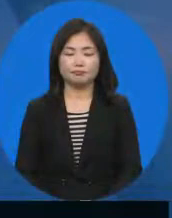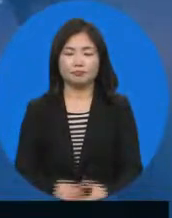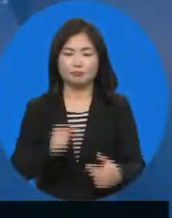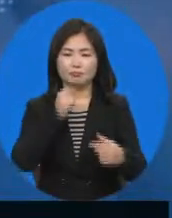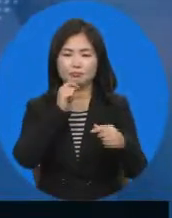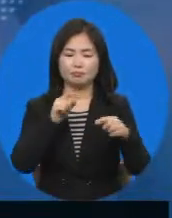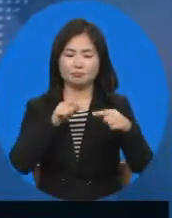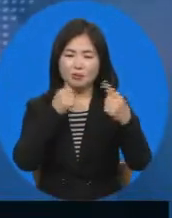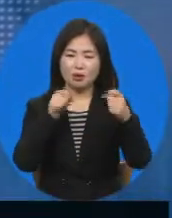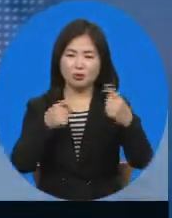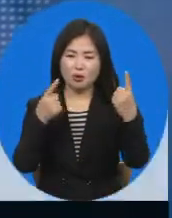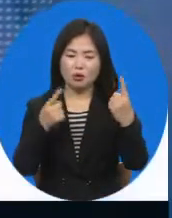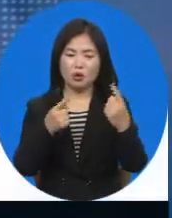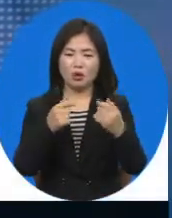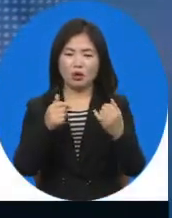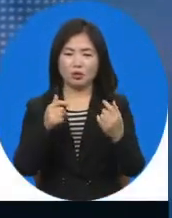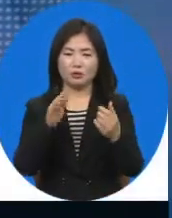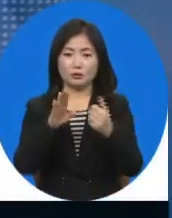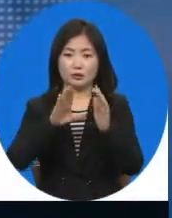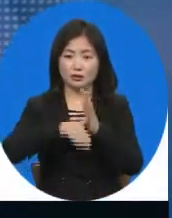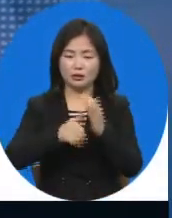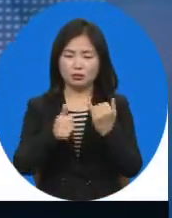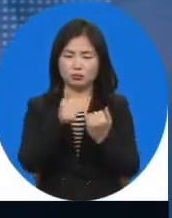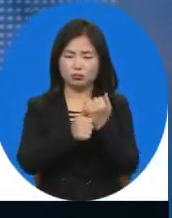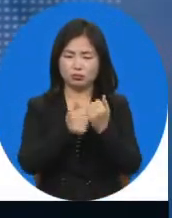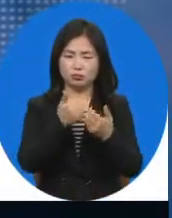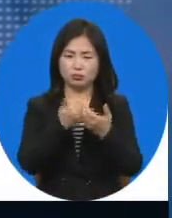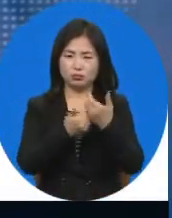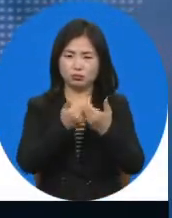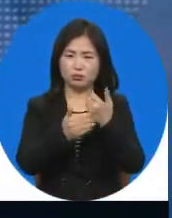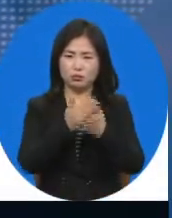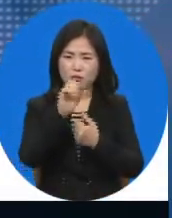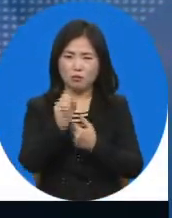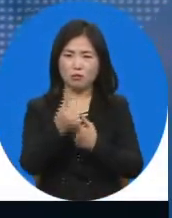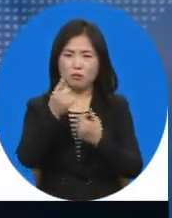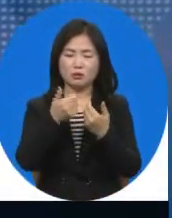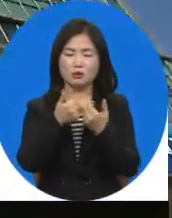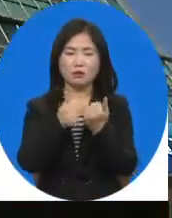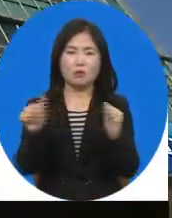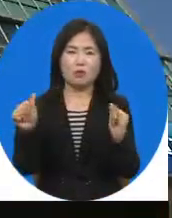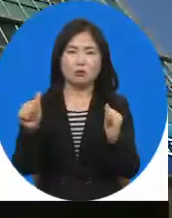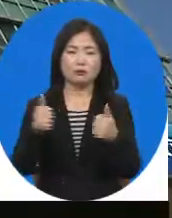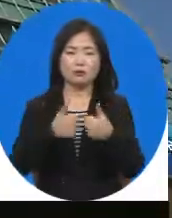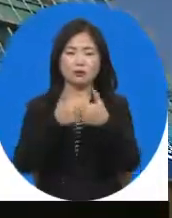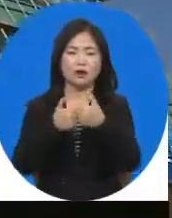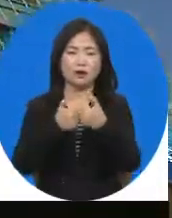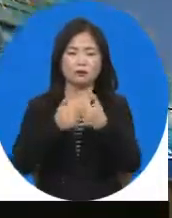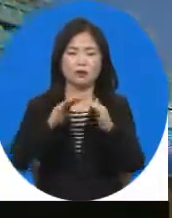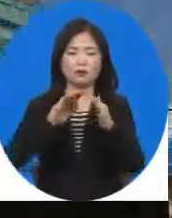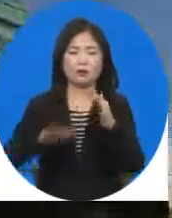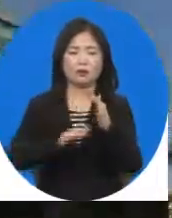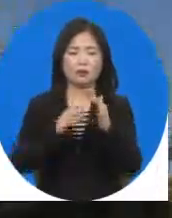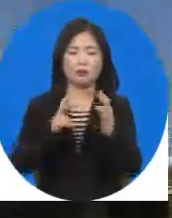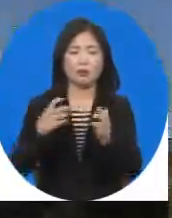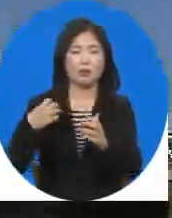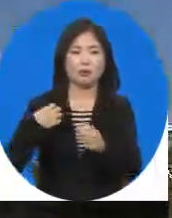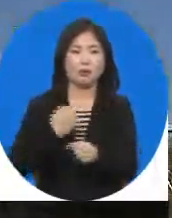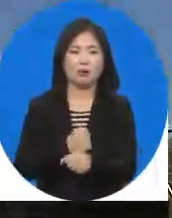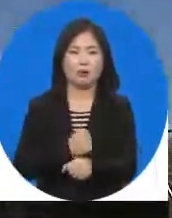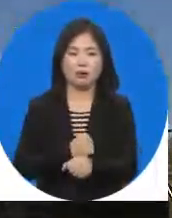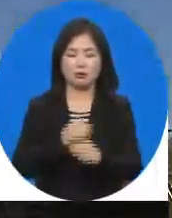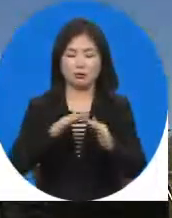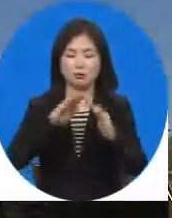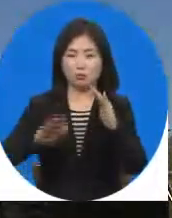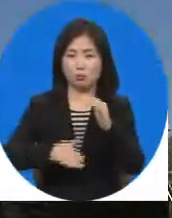명절때 부부 갈등으로 이용하는 이른바 명절 이혼을 예방하기 위한 상담이 올해도 태국 가정법원에 해서 실시됩니다